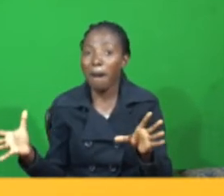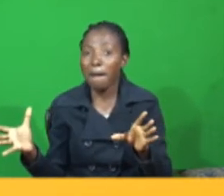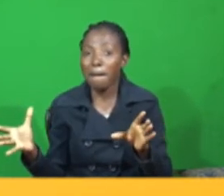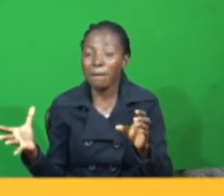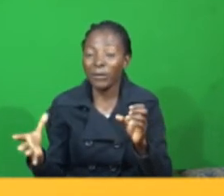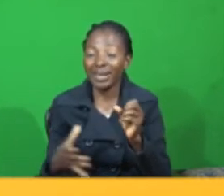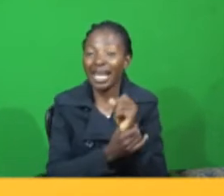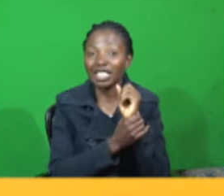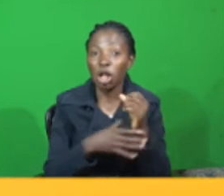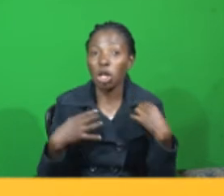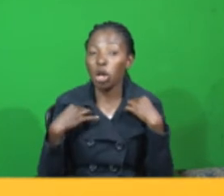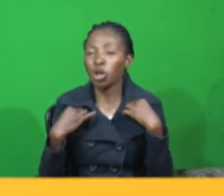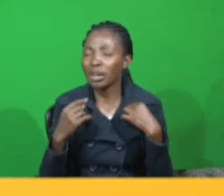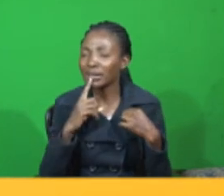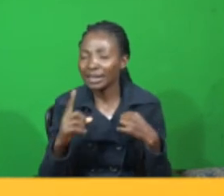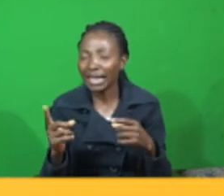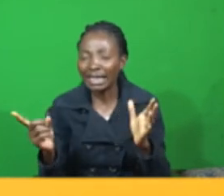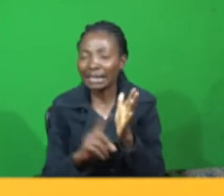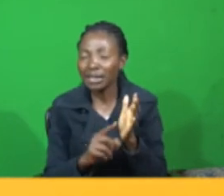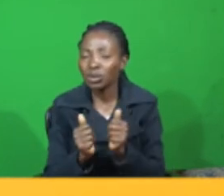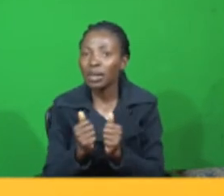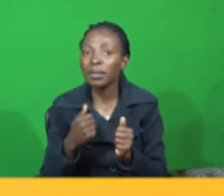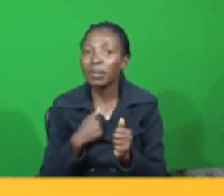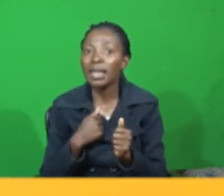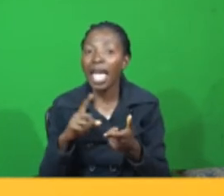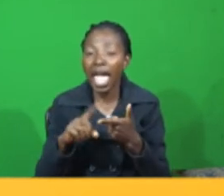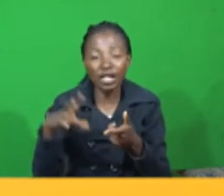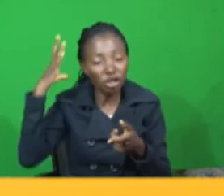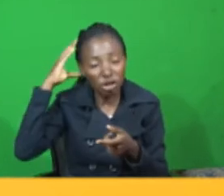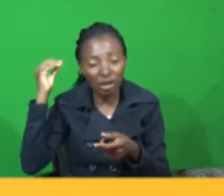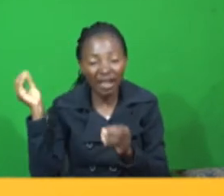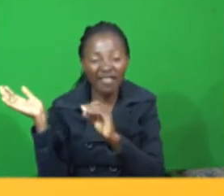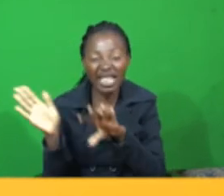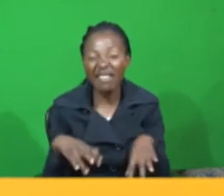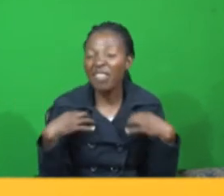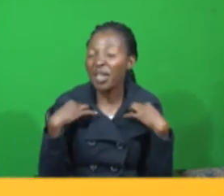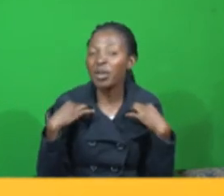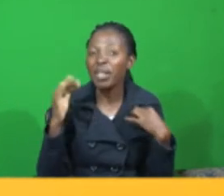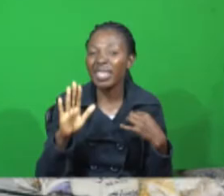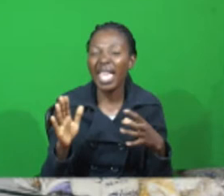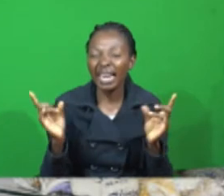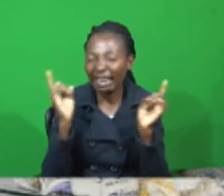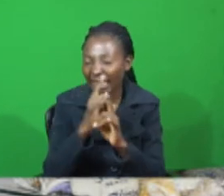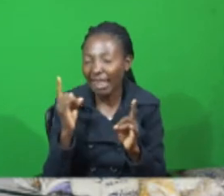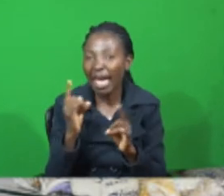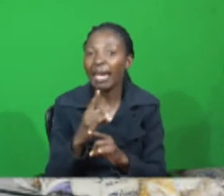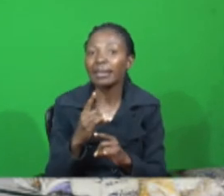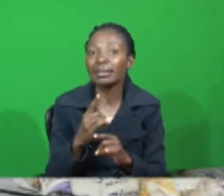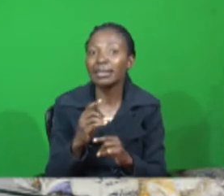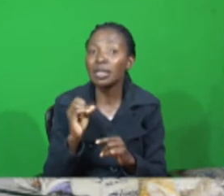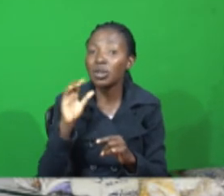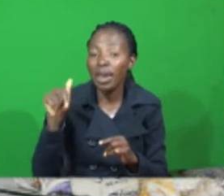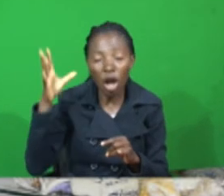nguvo yake akati vataneni iye akasiya nguvo yake muruoko rwake akatiza akabuda panze ndiJosefa